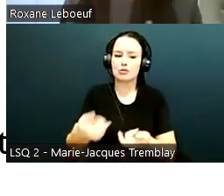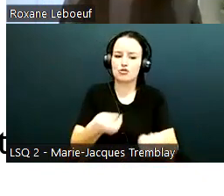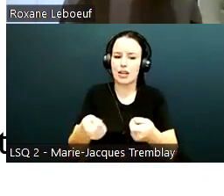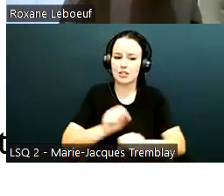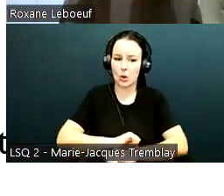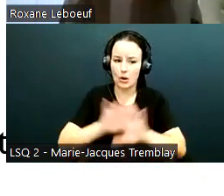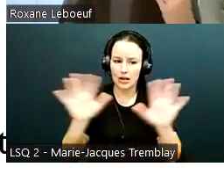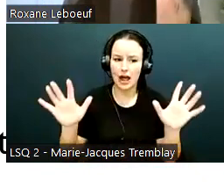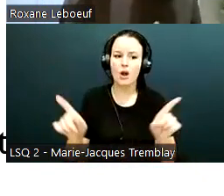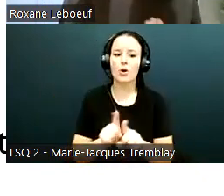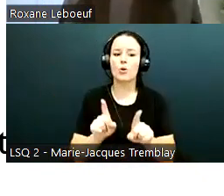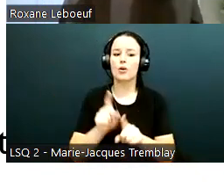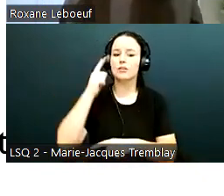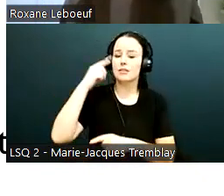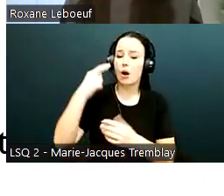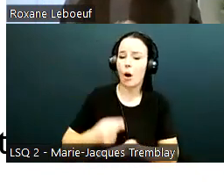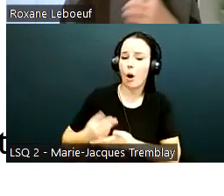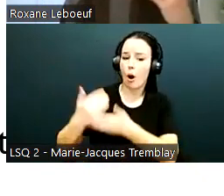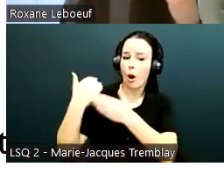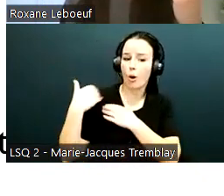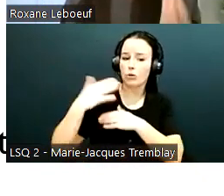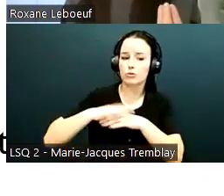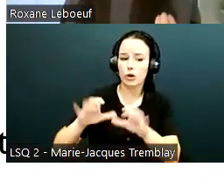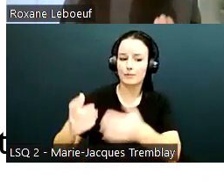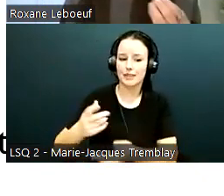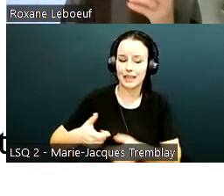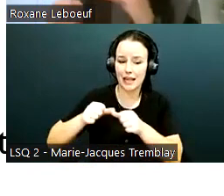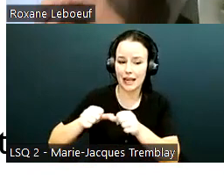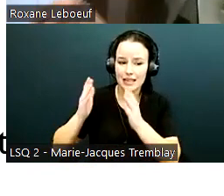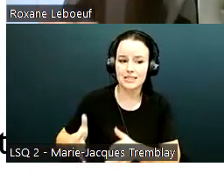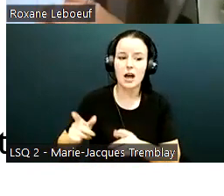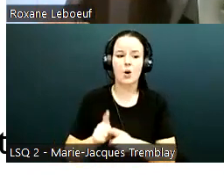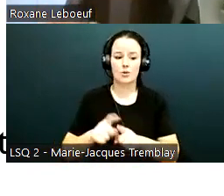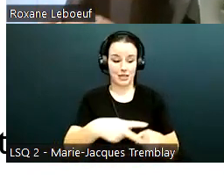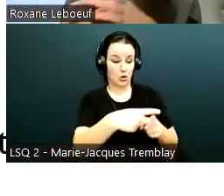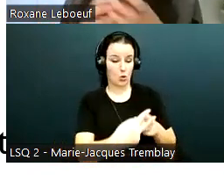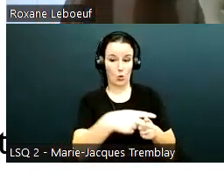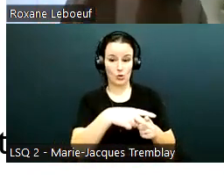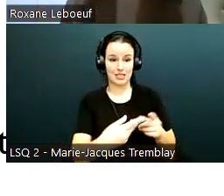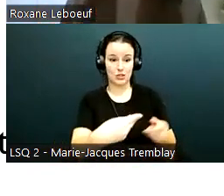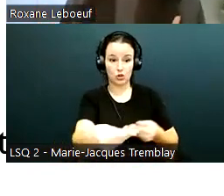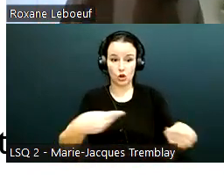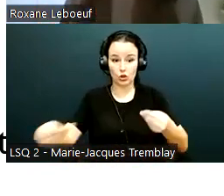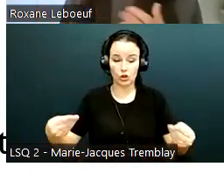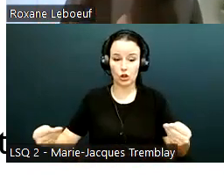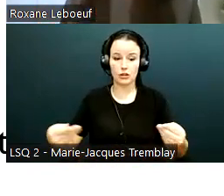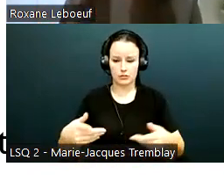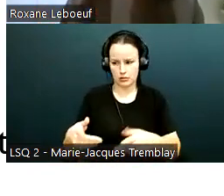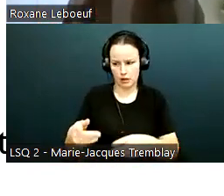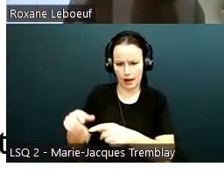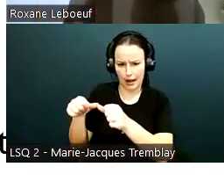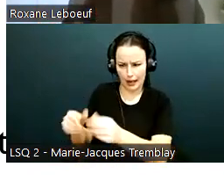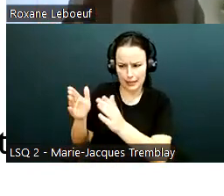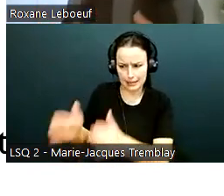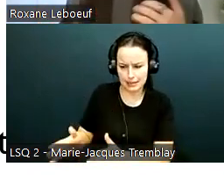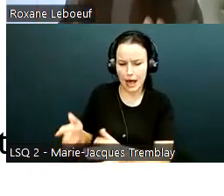rôle de chacun, le rôle des comités des résidents, l'importance d'outiller, pas juste les employés, les gestionnaires, mais les résidents aussi, ceux qui en sont la cible, ceux